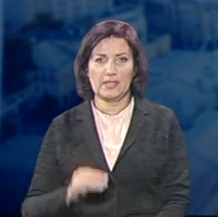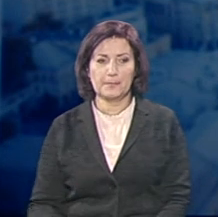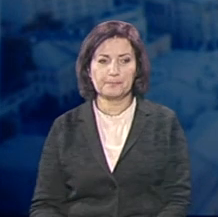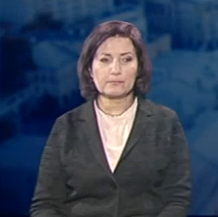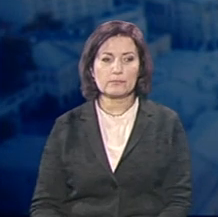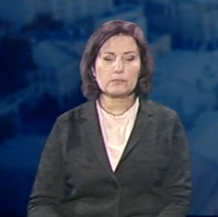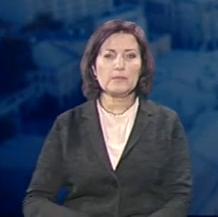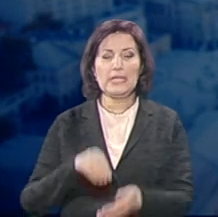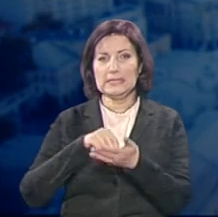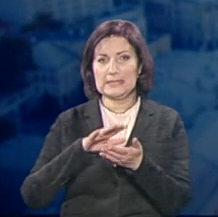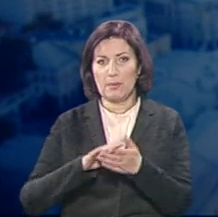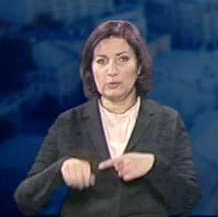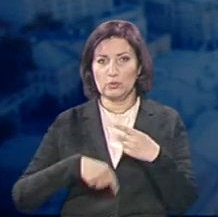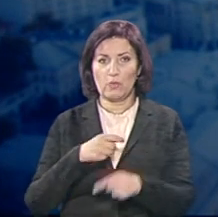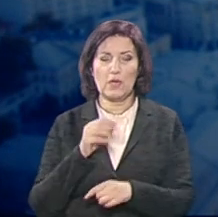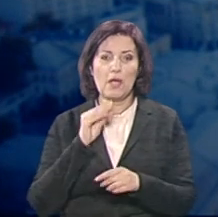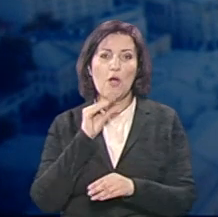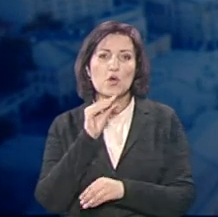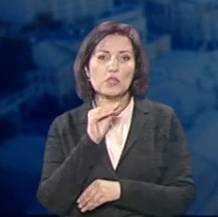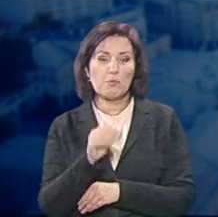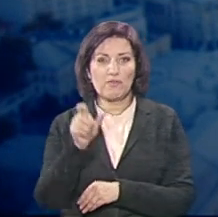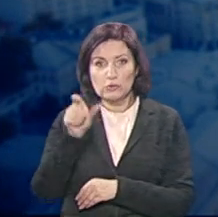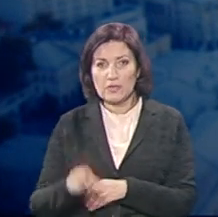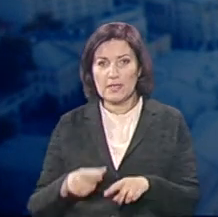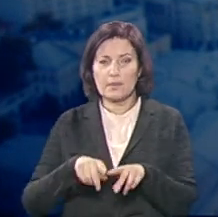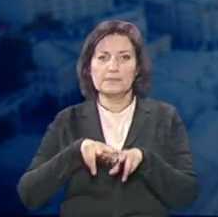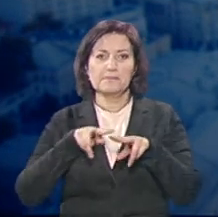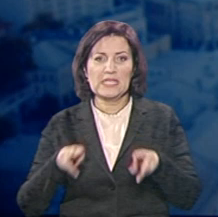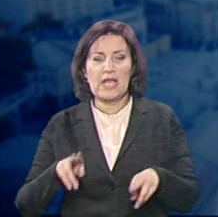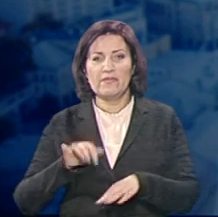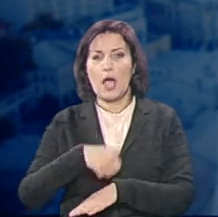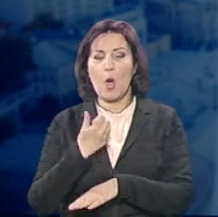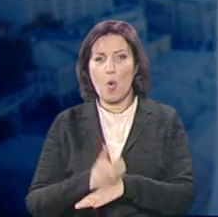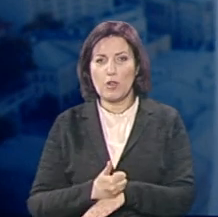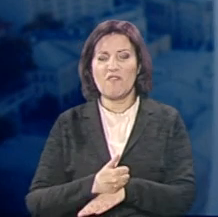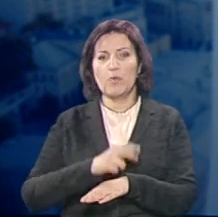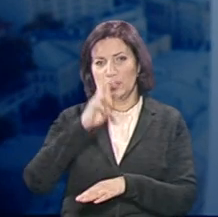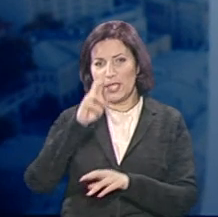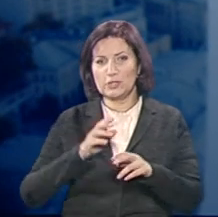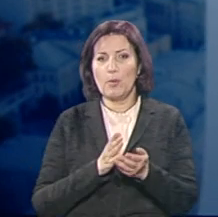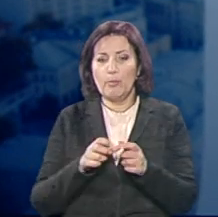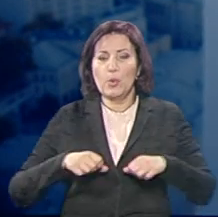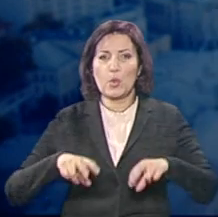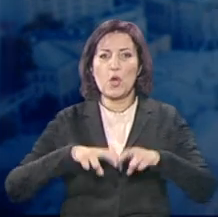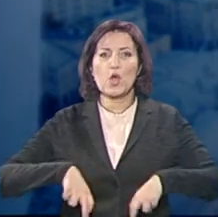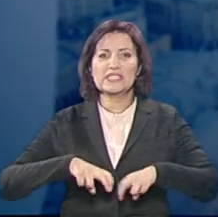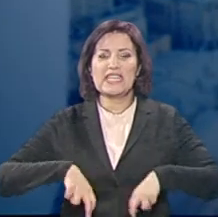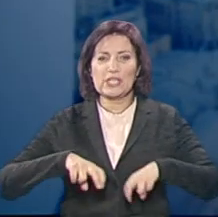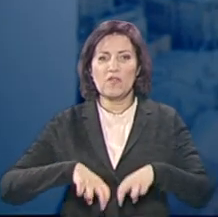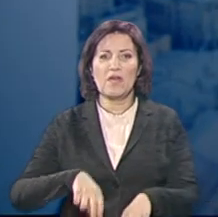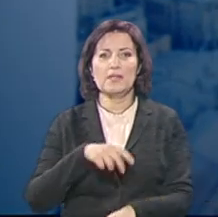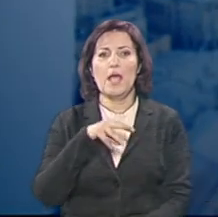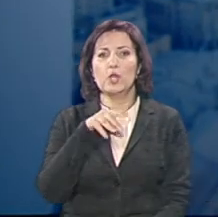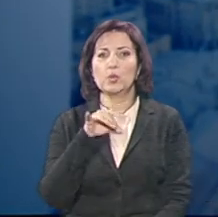Запис чергової розмови чоловіка, голос якого схожий на голову Держбюро розслідувань Романа Трубу, опублікували в телеграм-каналі «Трубу